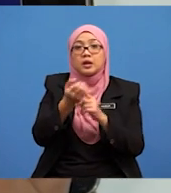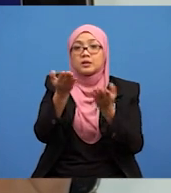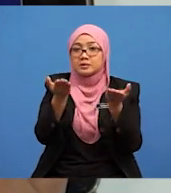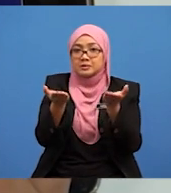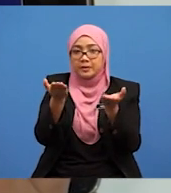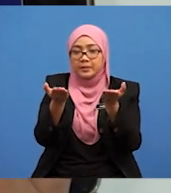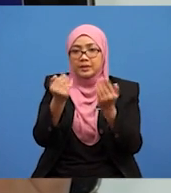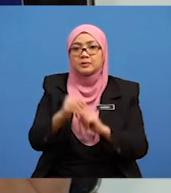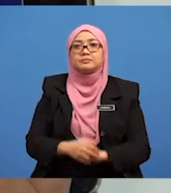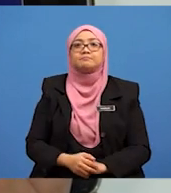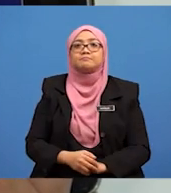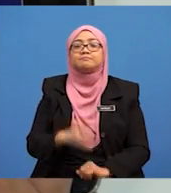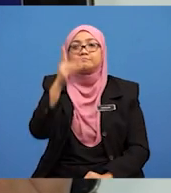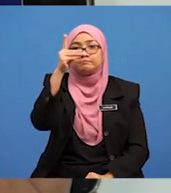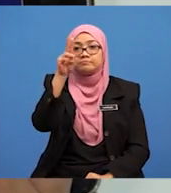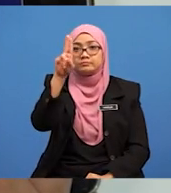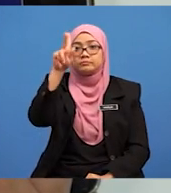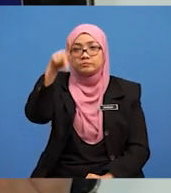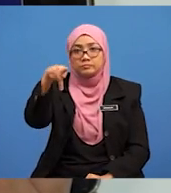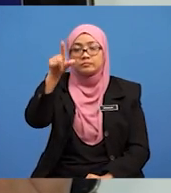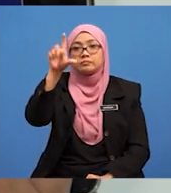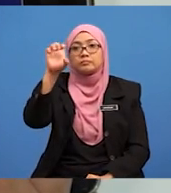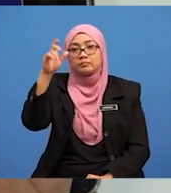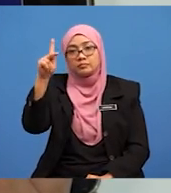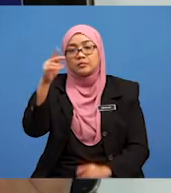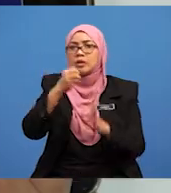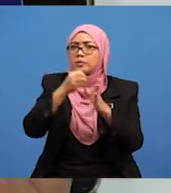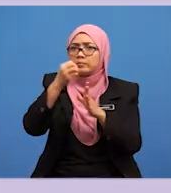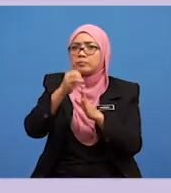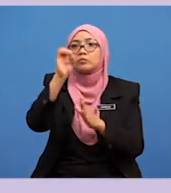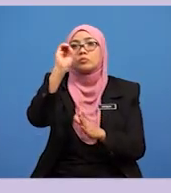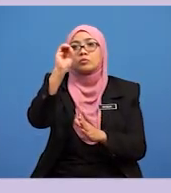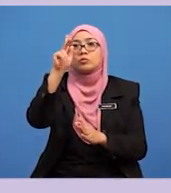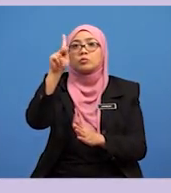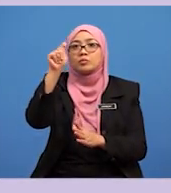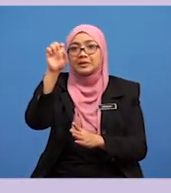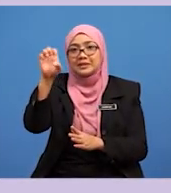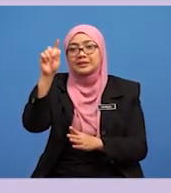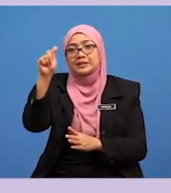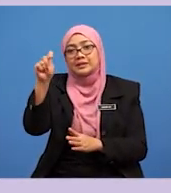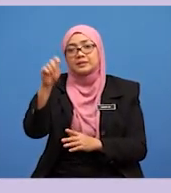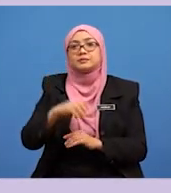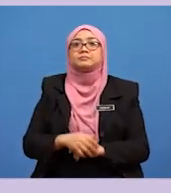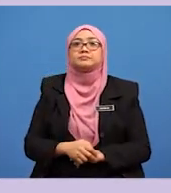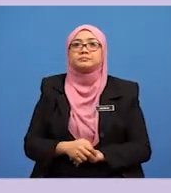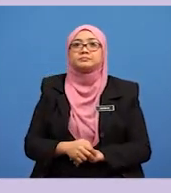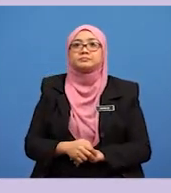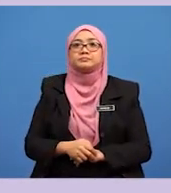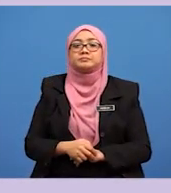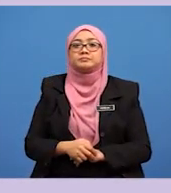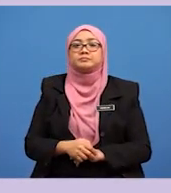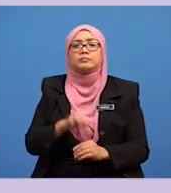elektron, iaitu duplet dan juga oktet. Soalan kedua, semasa suatu tindak balas